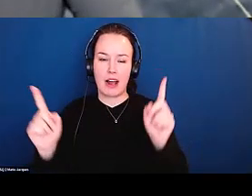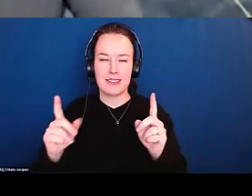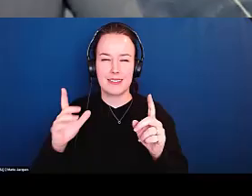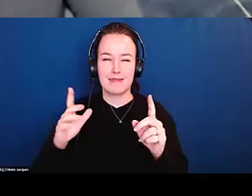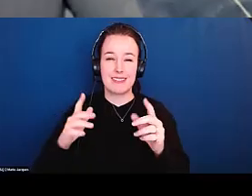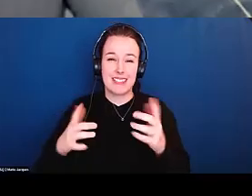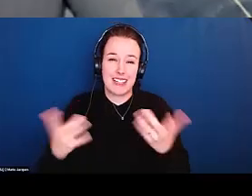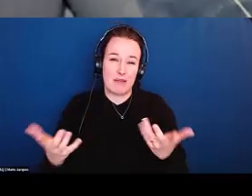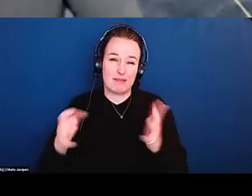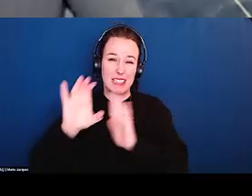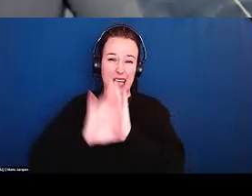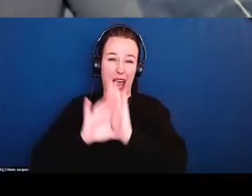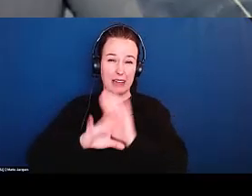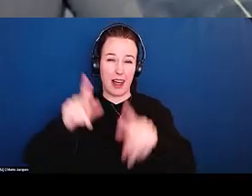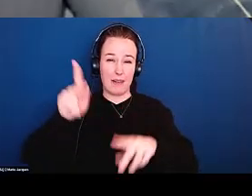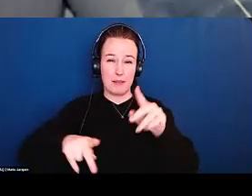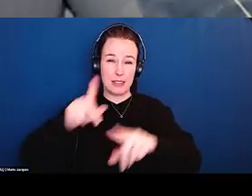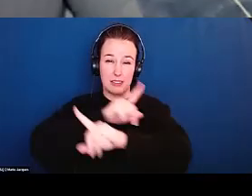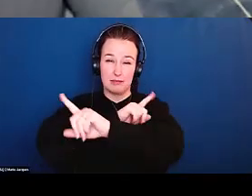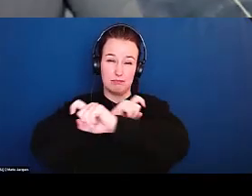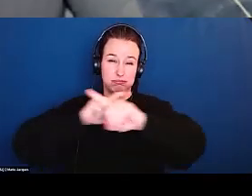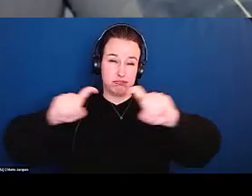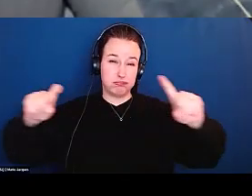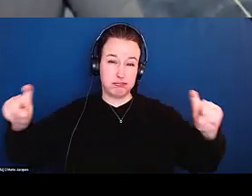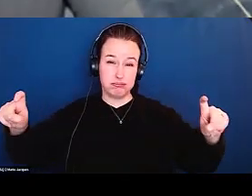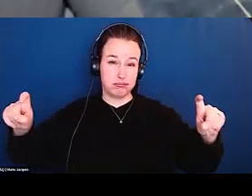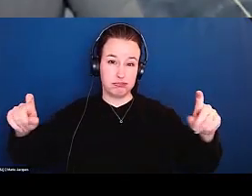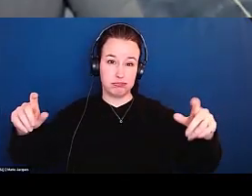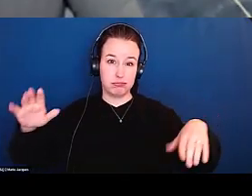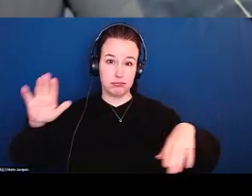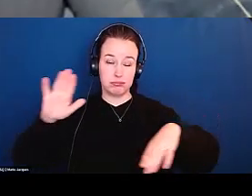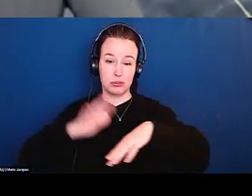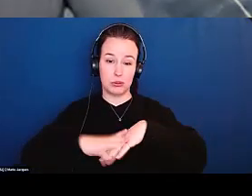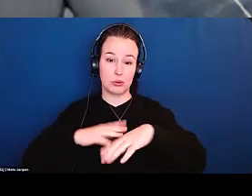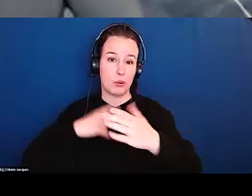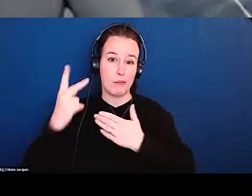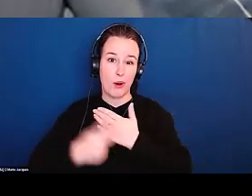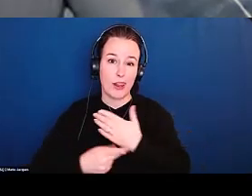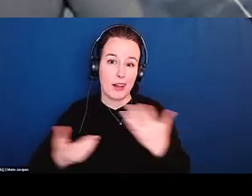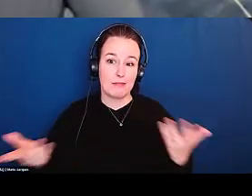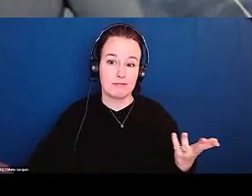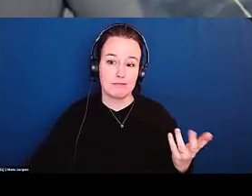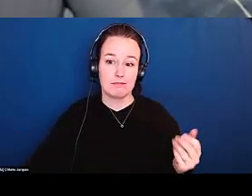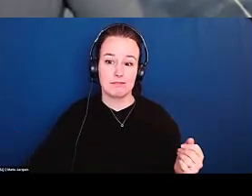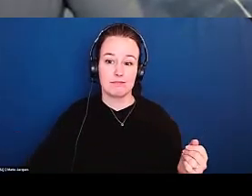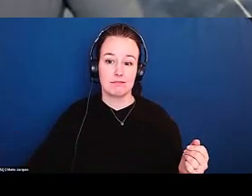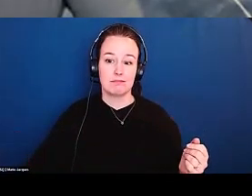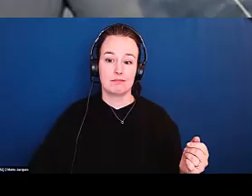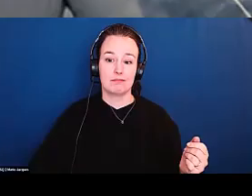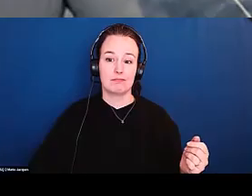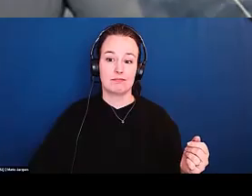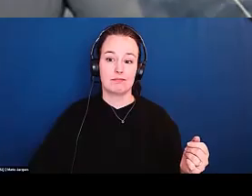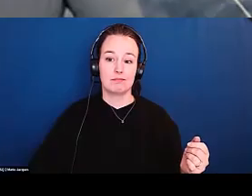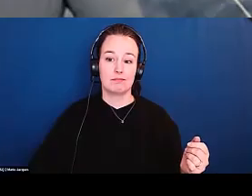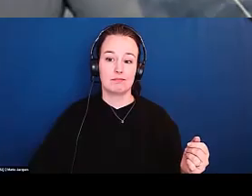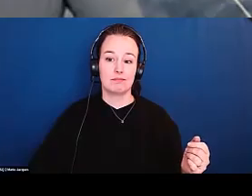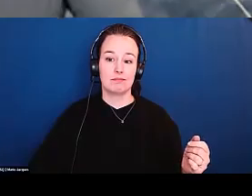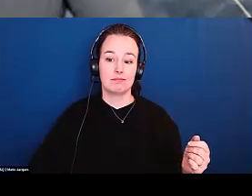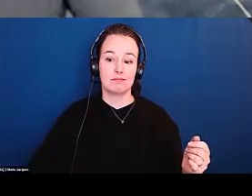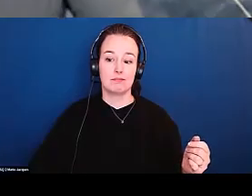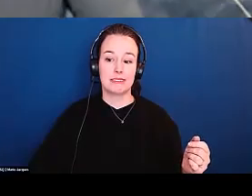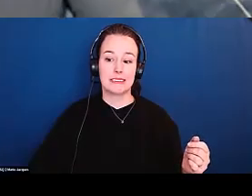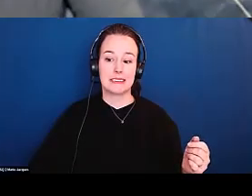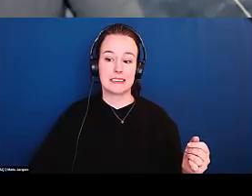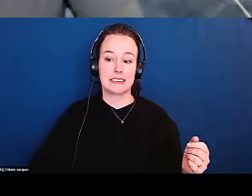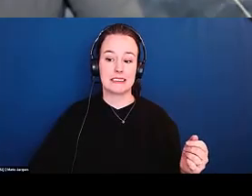a vraiment différentes personnes ici qui participent à ces programmes. Et parfois, lorsqu'il